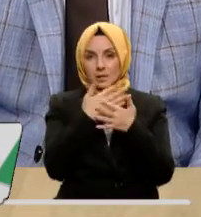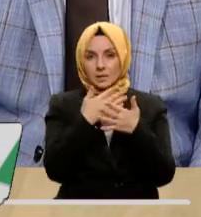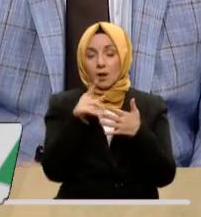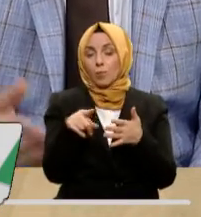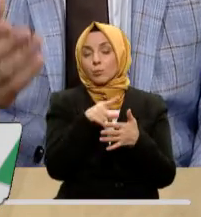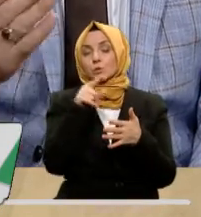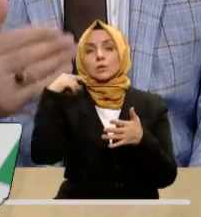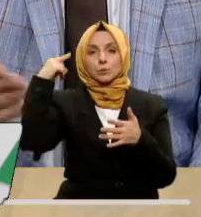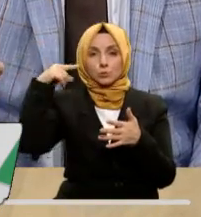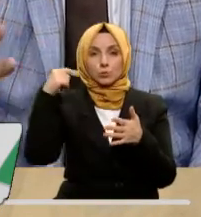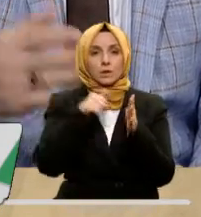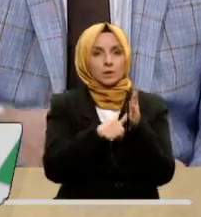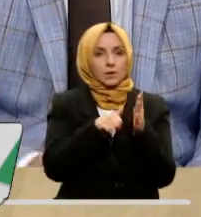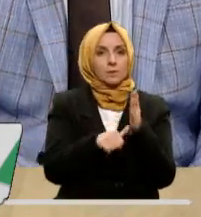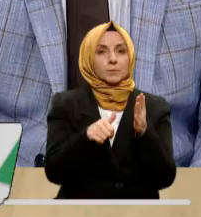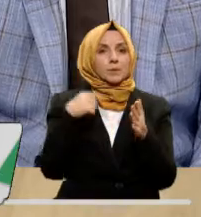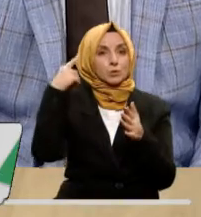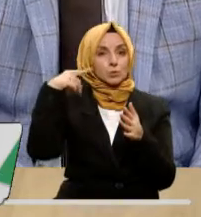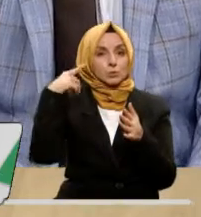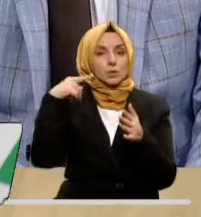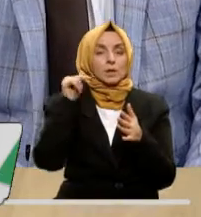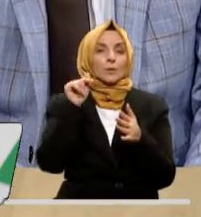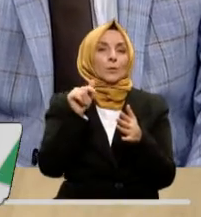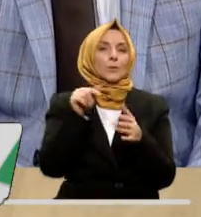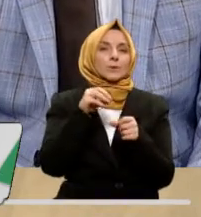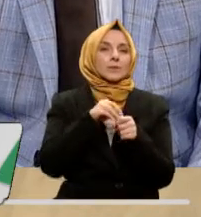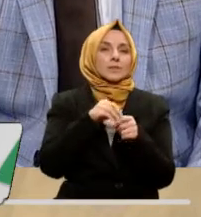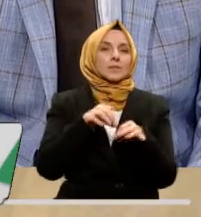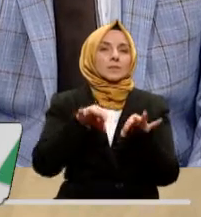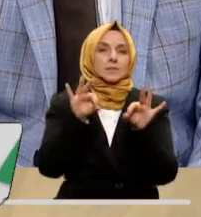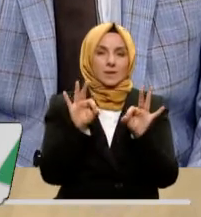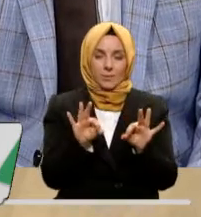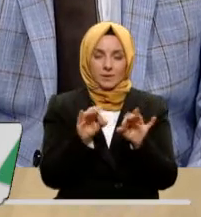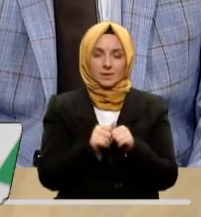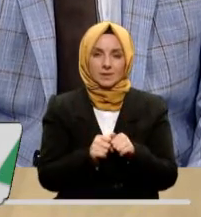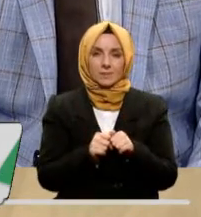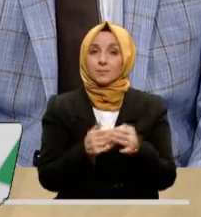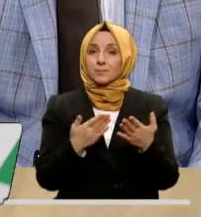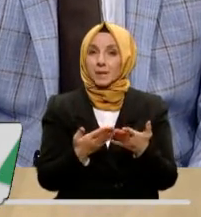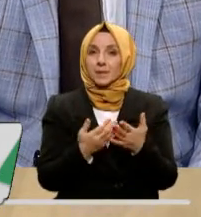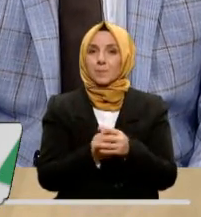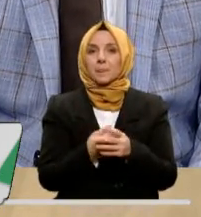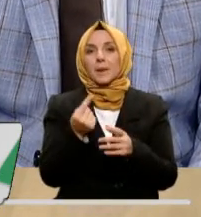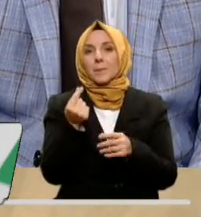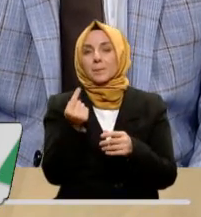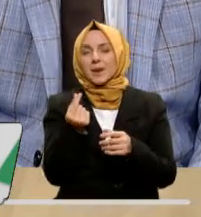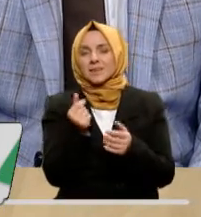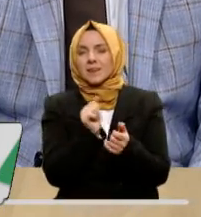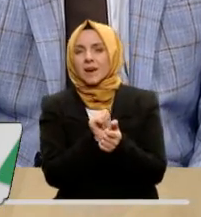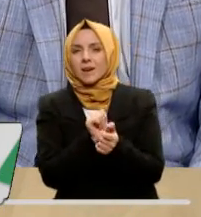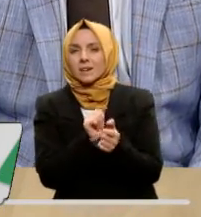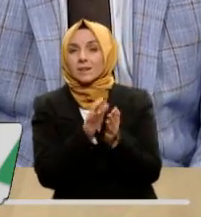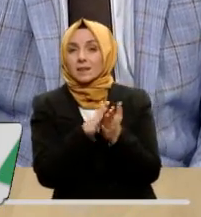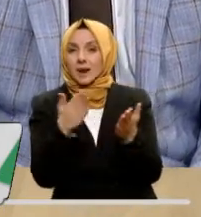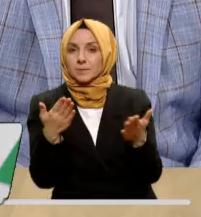bulundurularak yani takvimde göz önünde bulundurularak içeriği hazırlanmaktadır Bunlar peki biraz da ailelerimizden